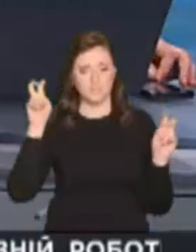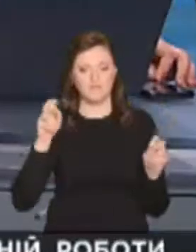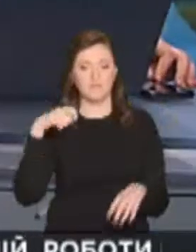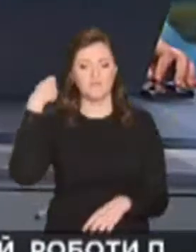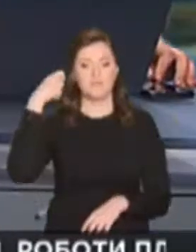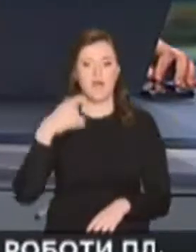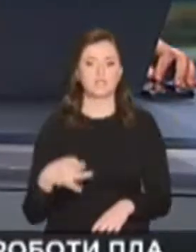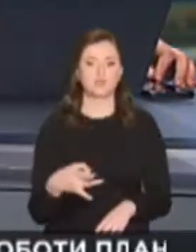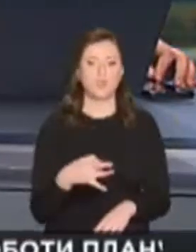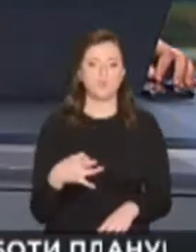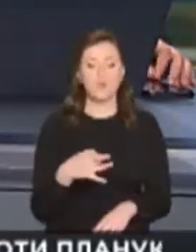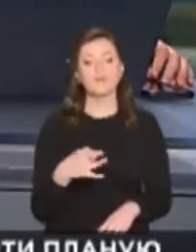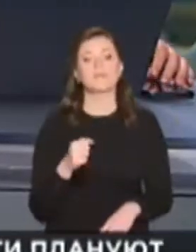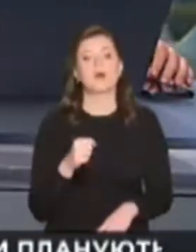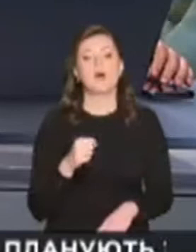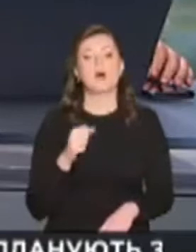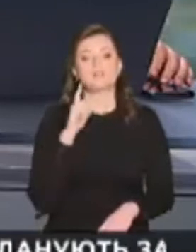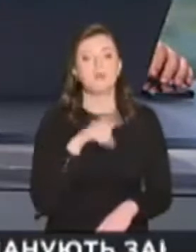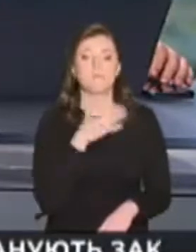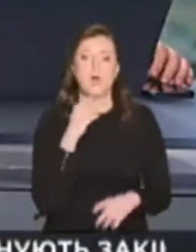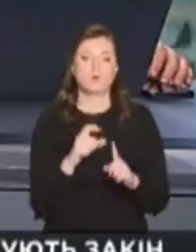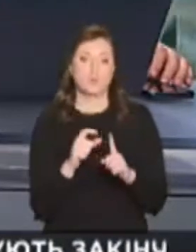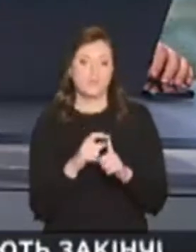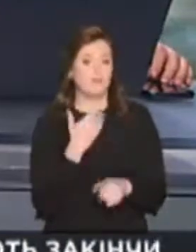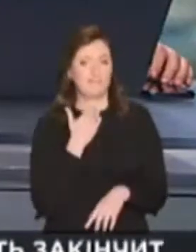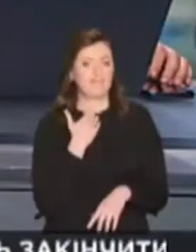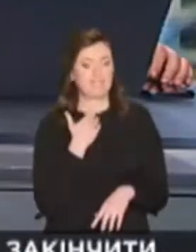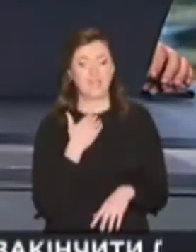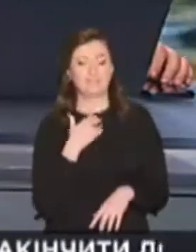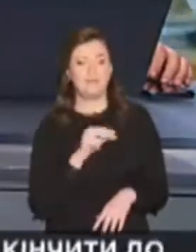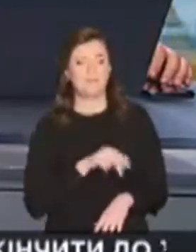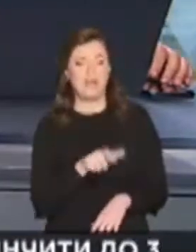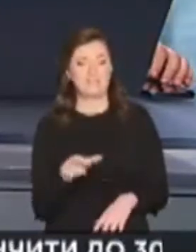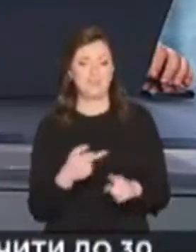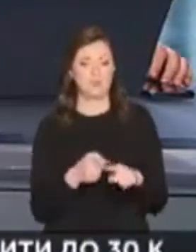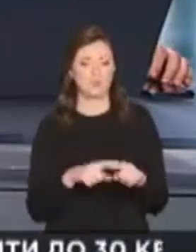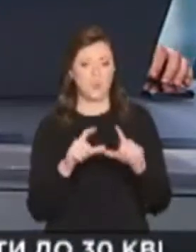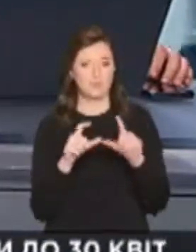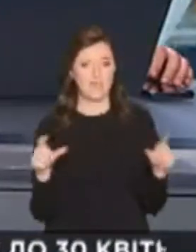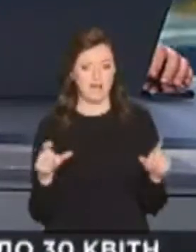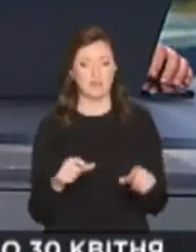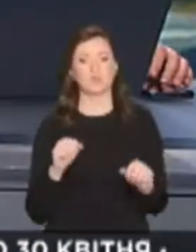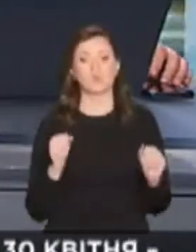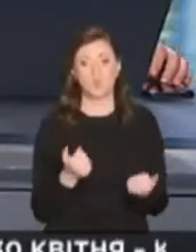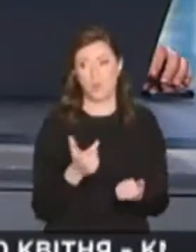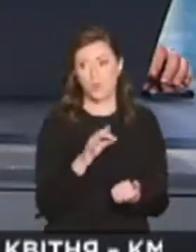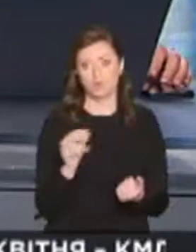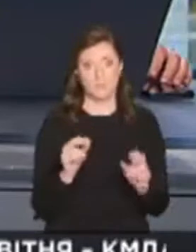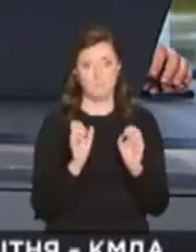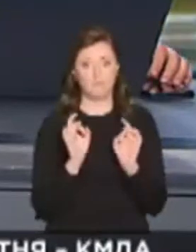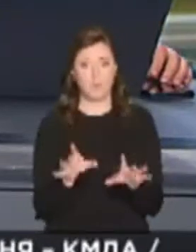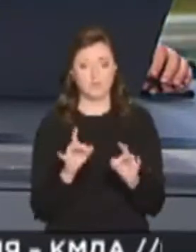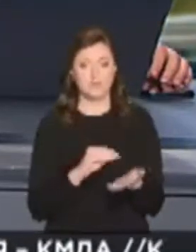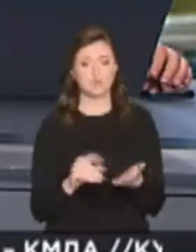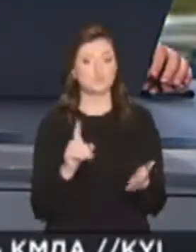Дарницькому районі. Так, але ти знаєш, багатослівні, здається, працівники цього закладу, друзі. Ну, хоча б поясніть